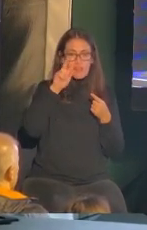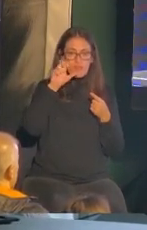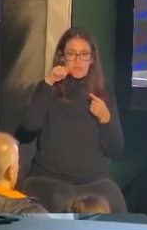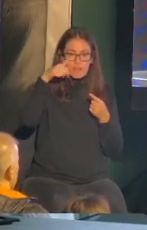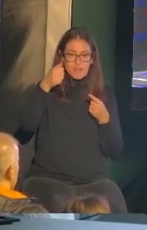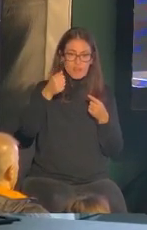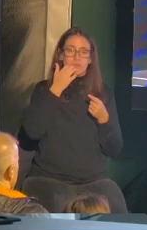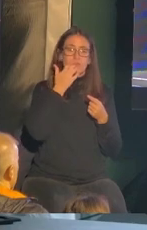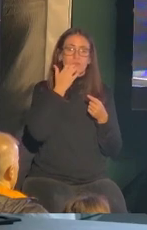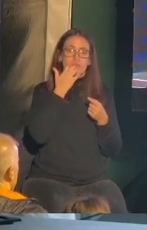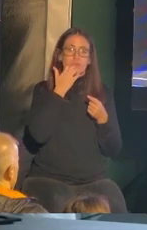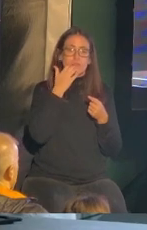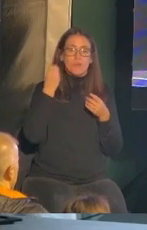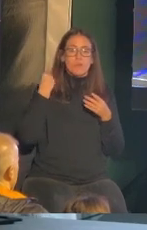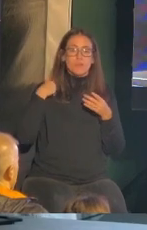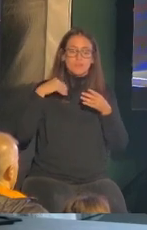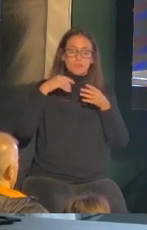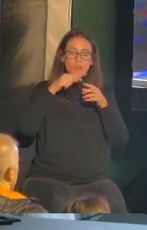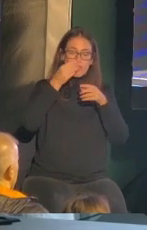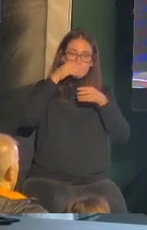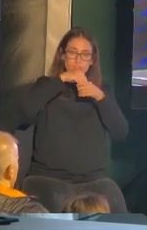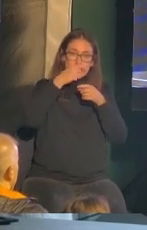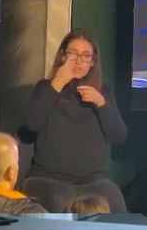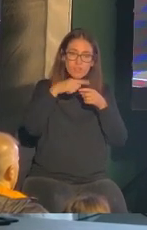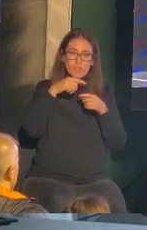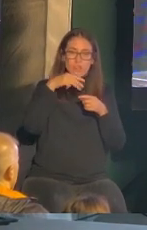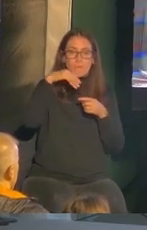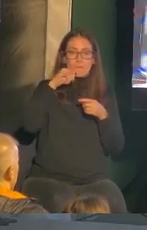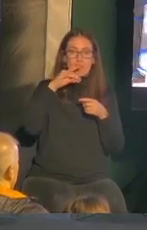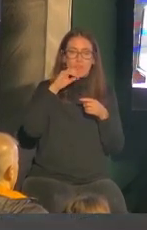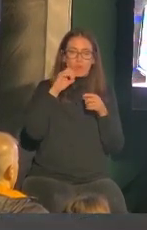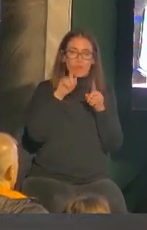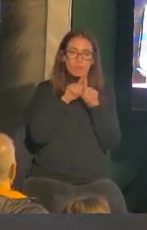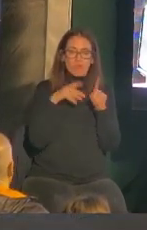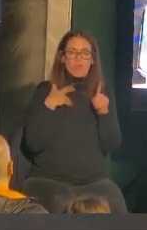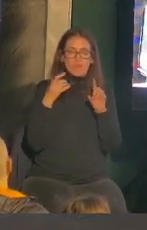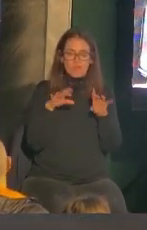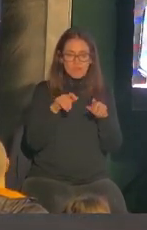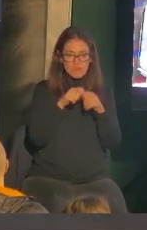que igual sigui una mica més trencadissa, però no hi hauria problema.